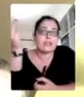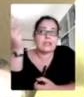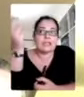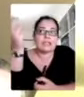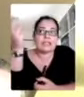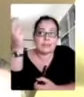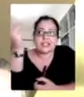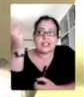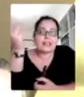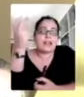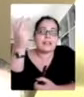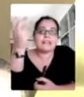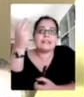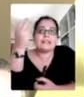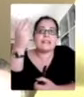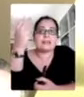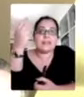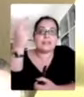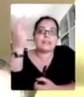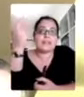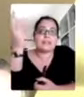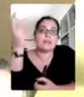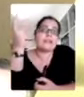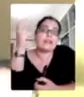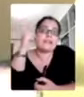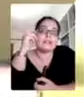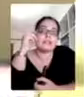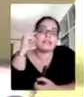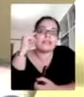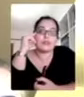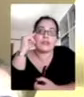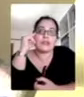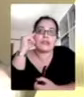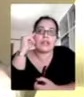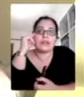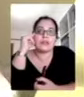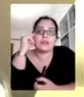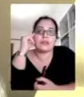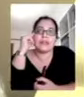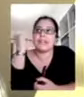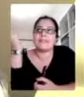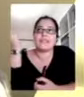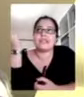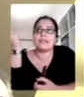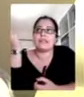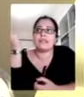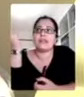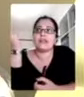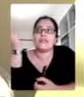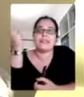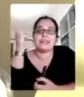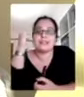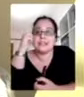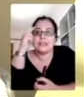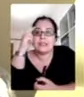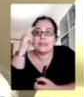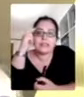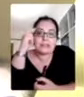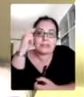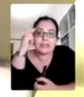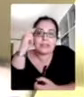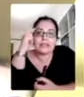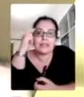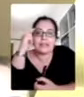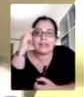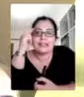ki yapacağı kahvenin de yaptığı kavurduğu kahvenin de o derece güzel olacağını umuyordum. Hayatımda içtiğim en kötü kahvelerden